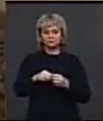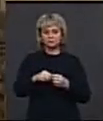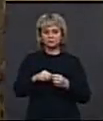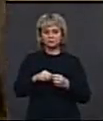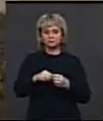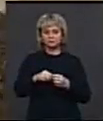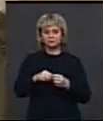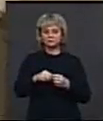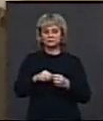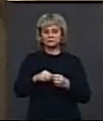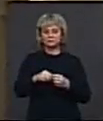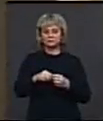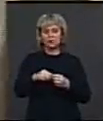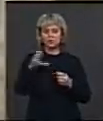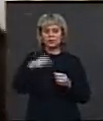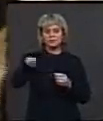Барта!